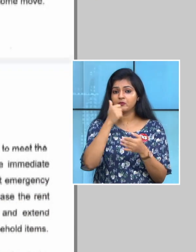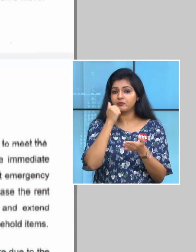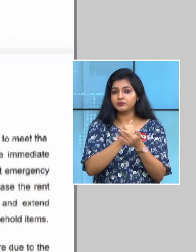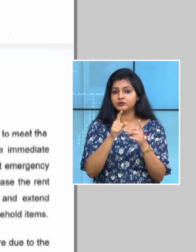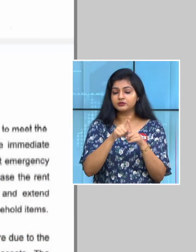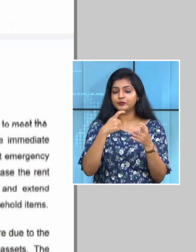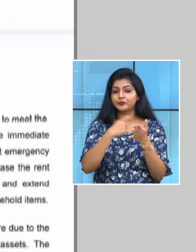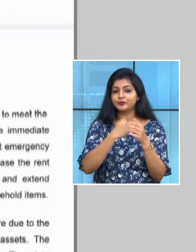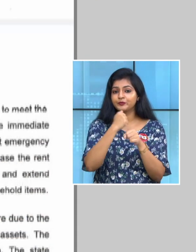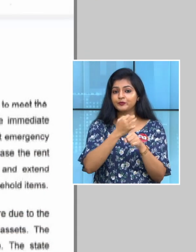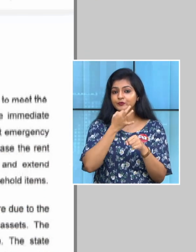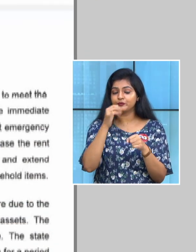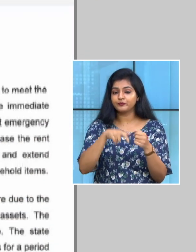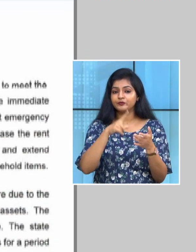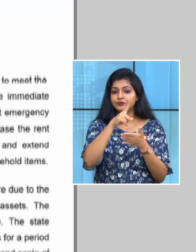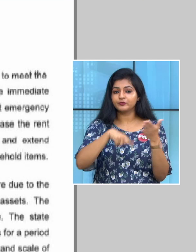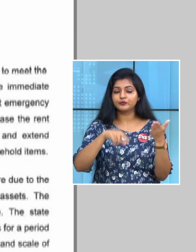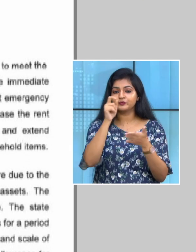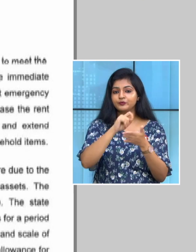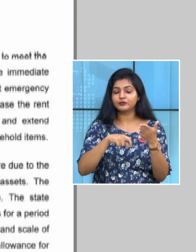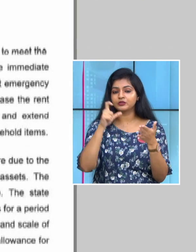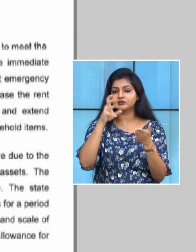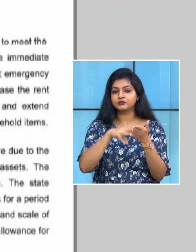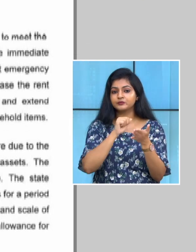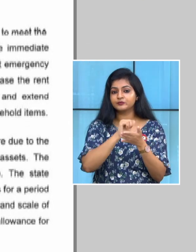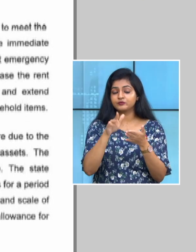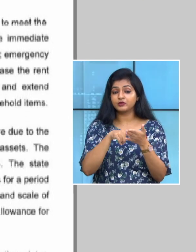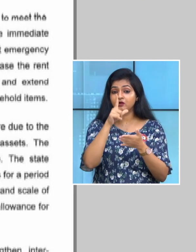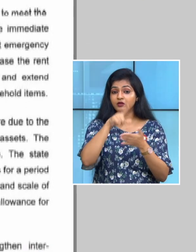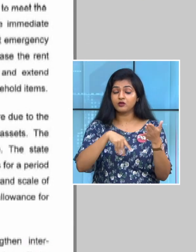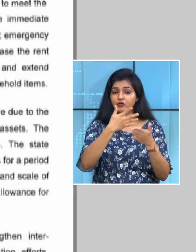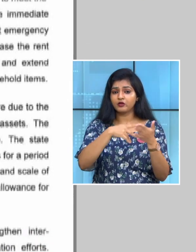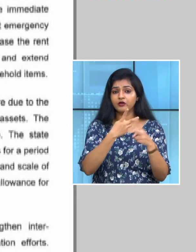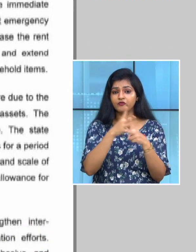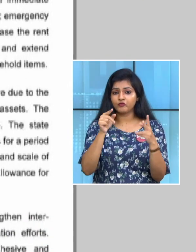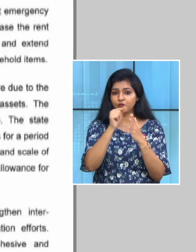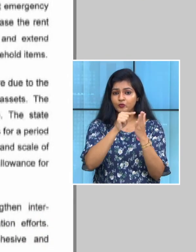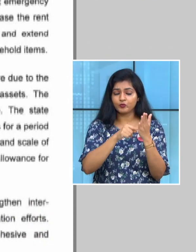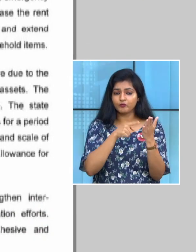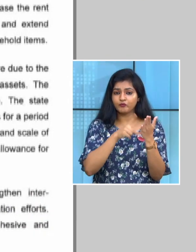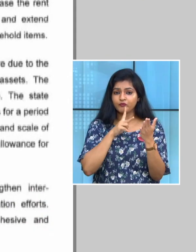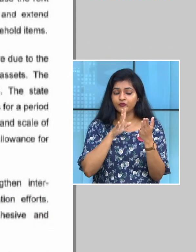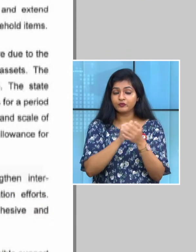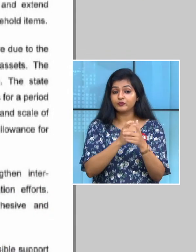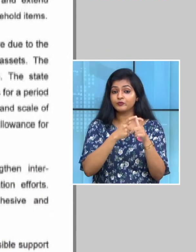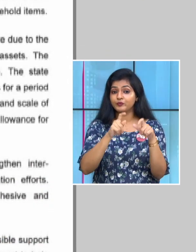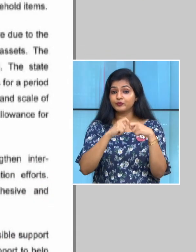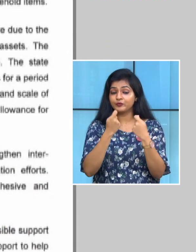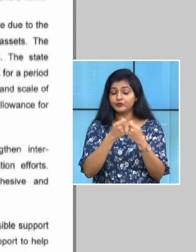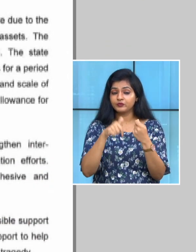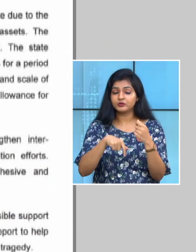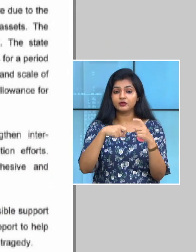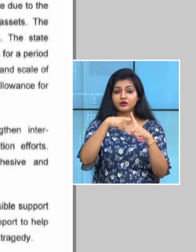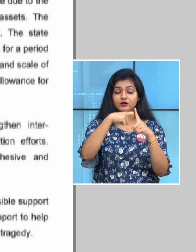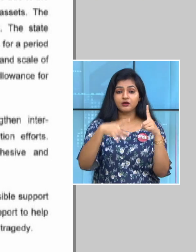തുക അനുവദിക്കണം എന്ന് പറഞ്ഞുകൊണ്ടാണ് രാഹുൽ ഗാന്ധിയുടെ കത്ത്. ഒരു വലിയ കത്താണ്. കത്തിൽ വിവിധ വിഷയങ്ങൾ പരാമർശിക്കുന്നുണ്ട്. സേനയുൾപ്പെടെ